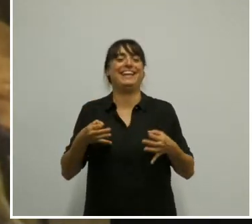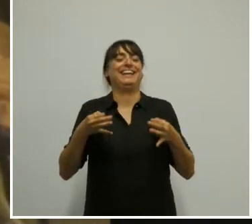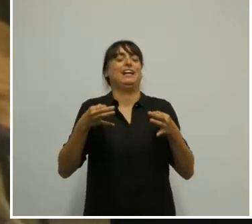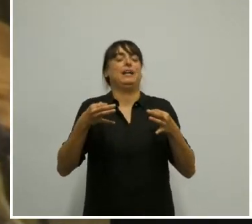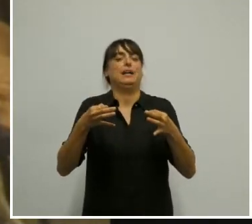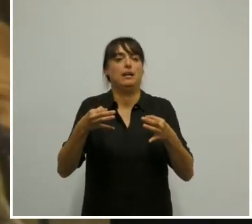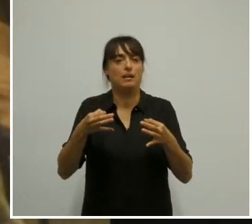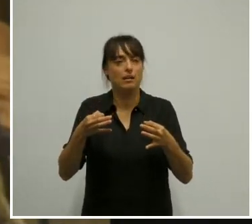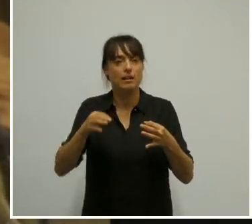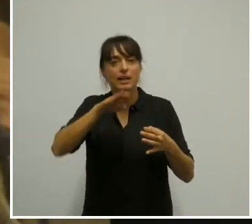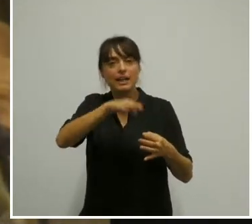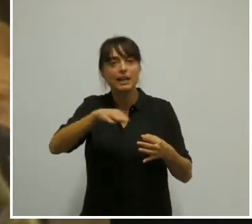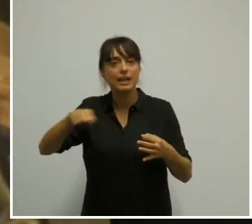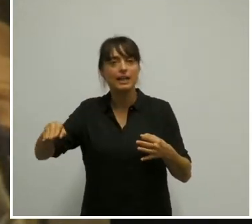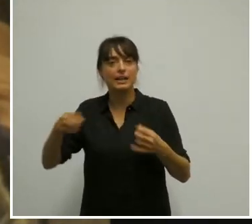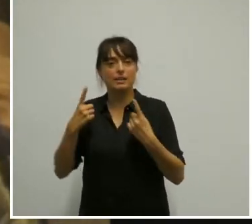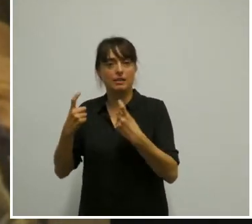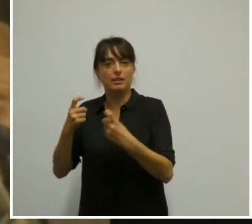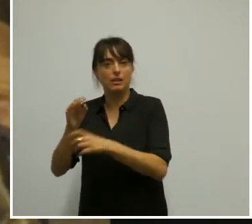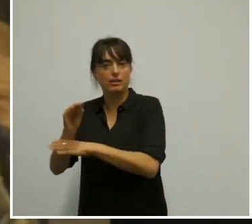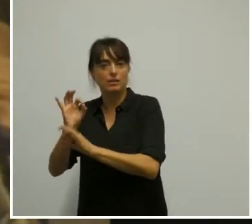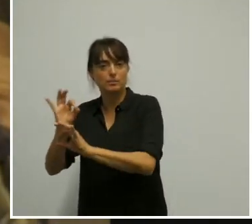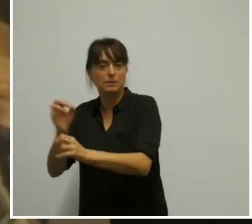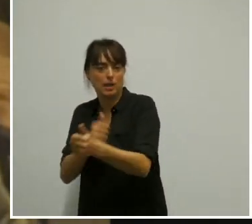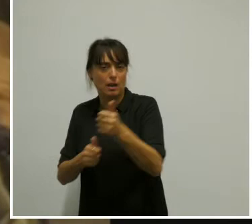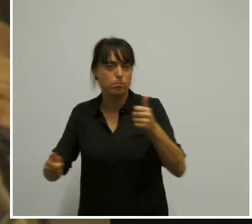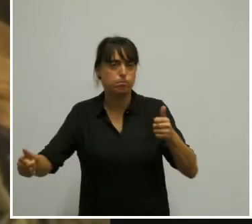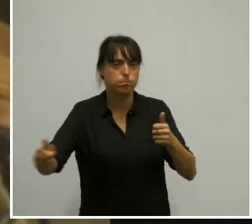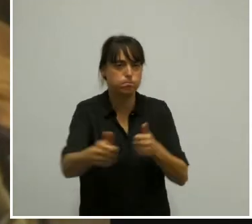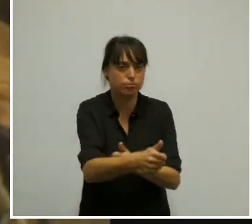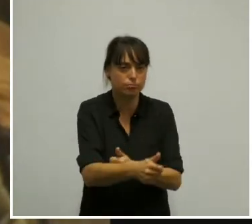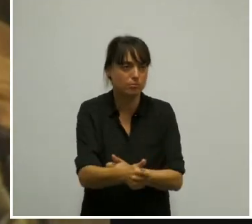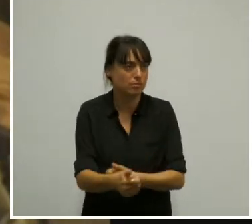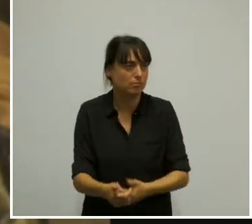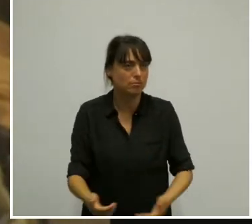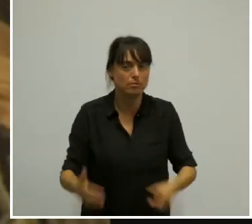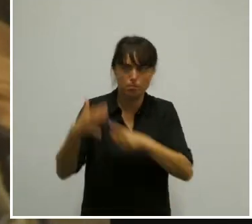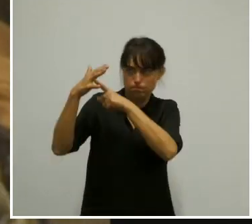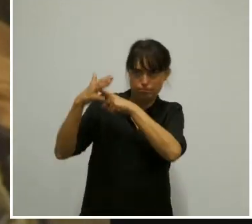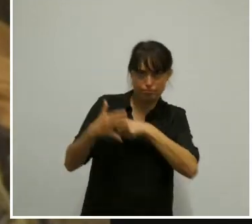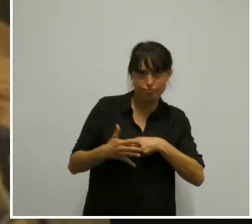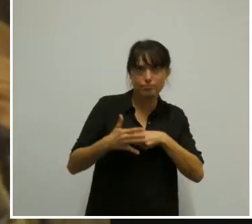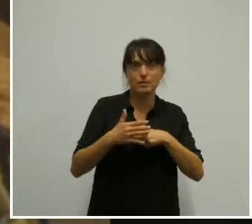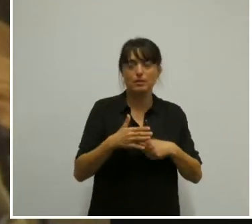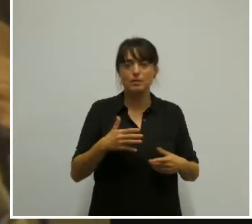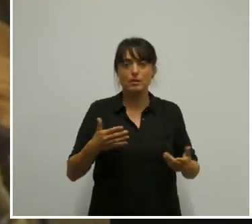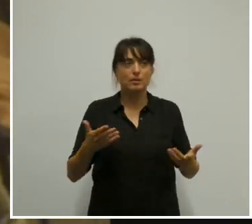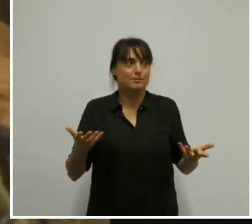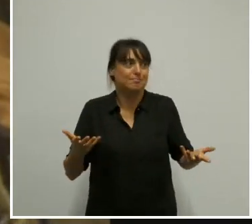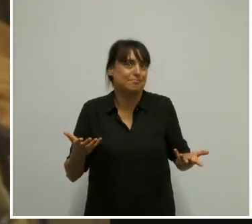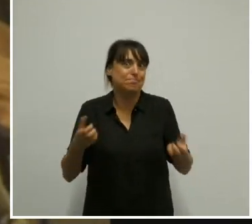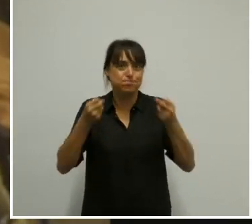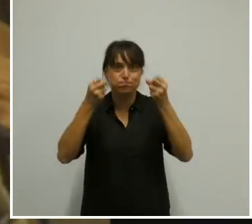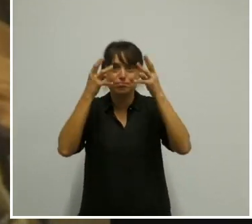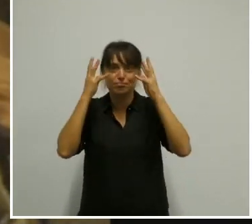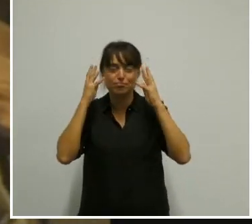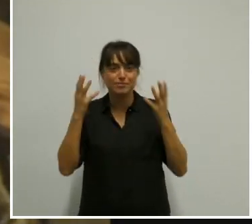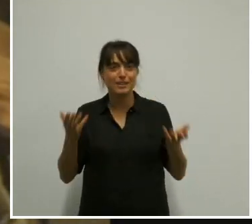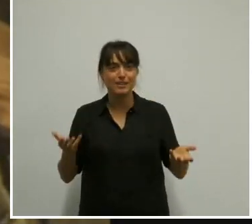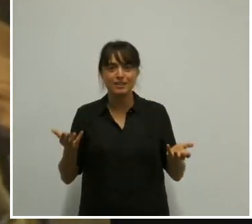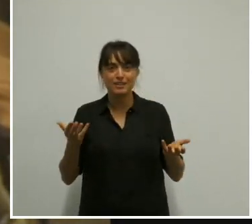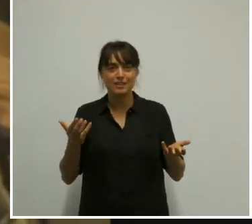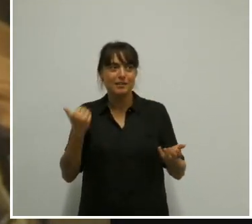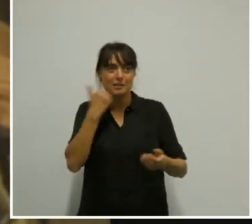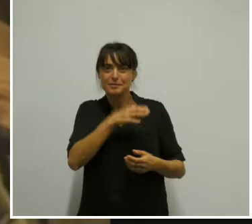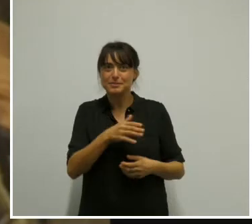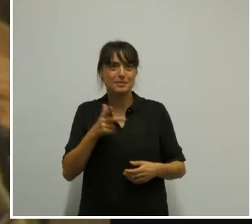NSB passen per davant de tots els escrits i de referència perquè no necessiten, perquè el tema de l'escrit i referència s'ho salten, doncs no